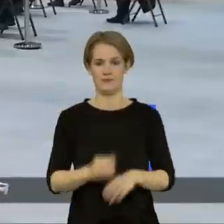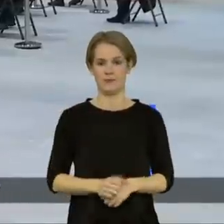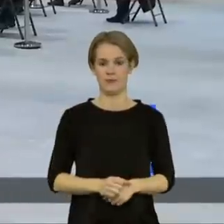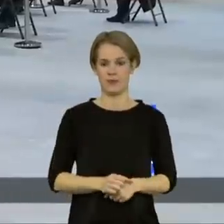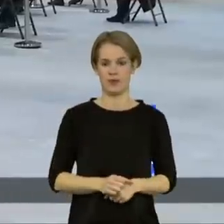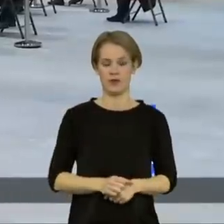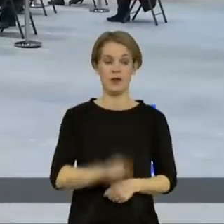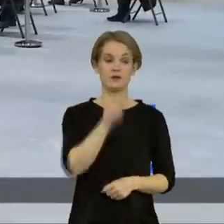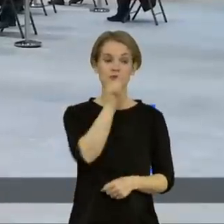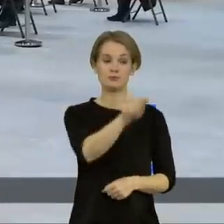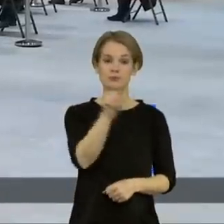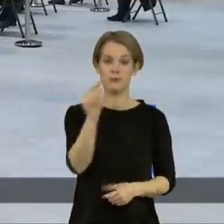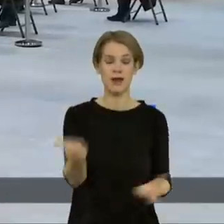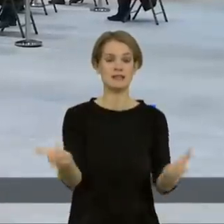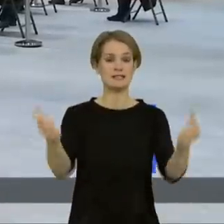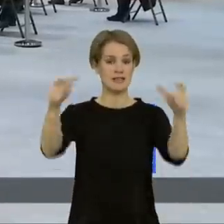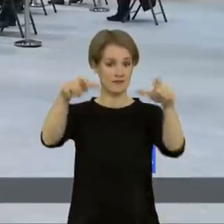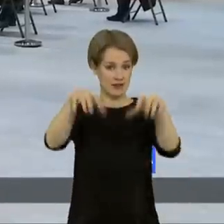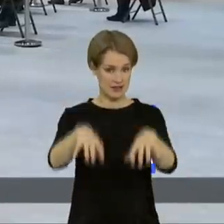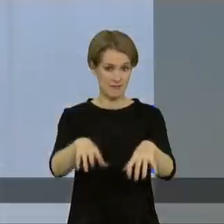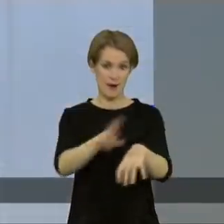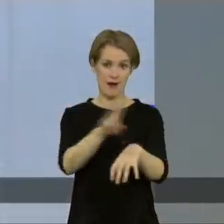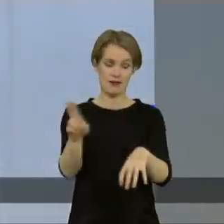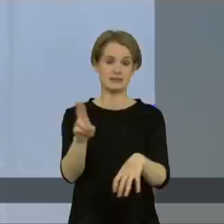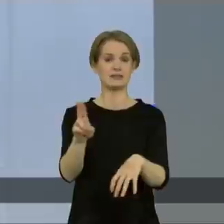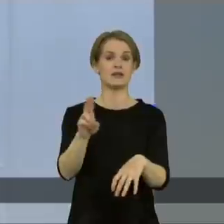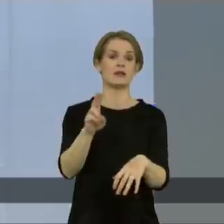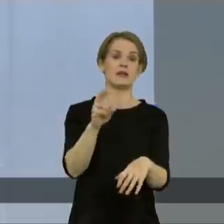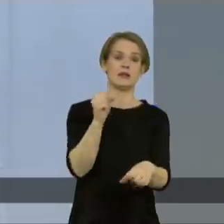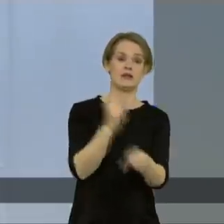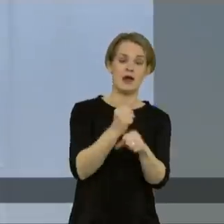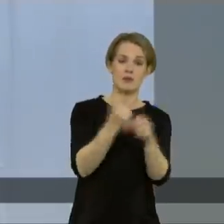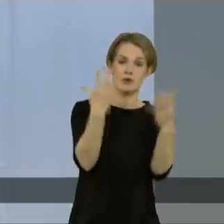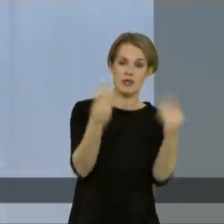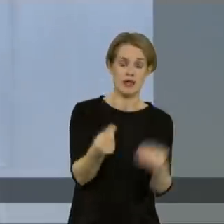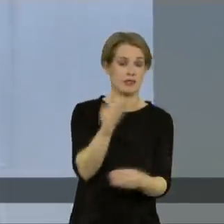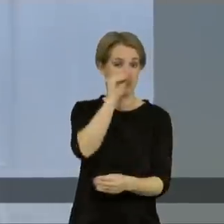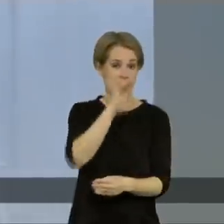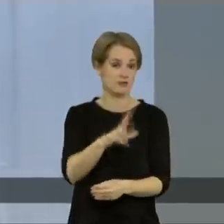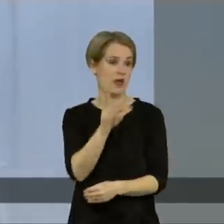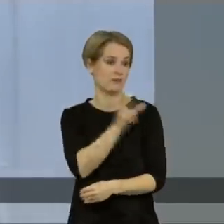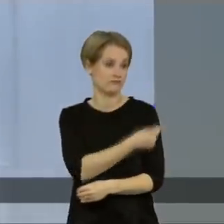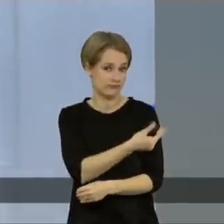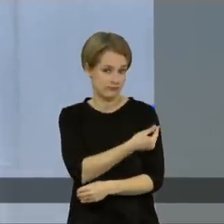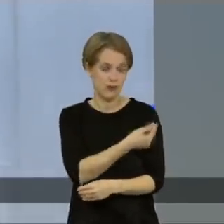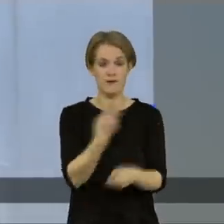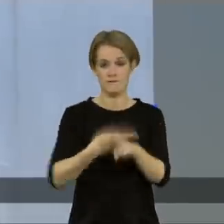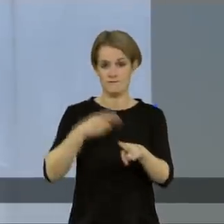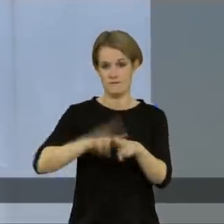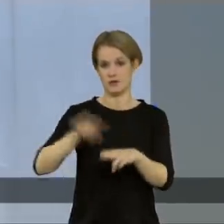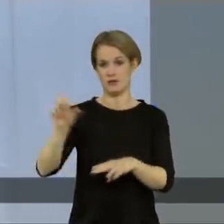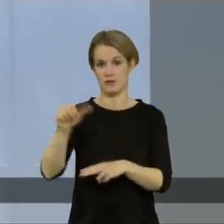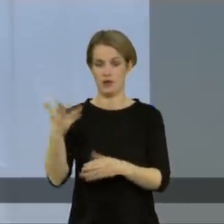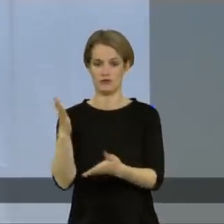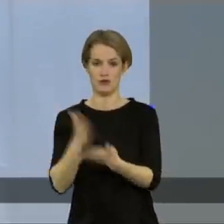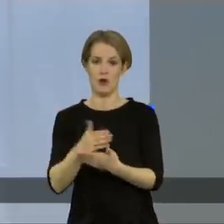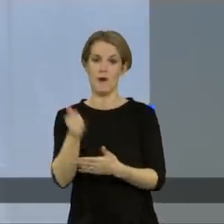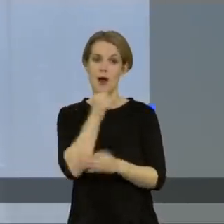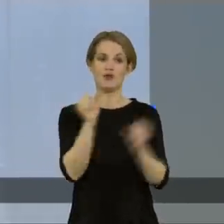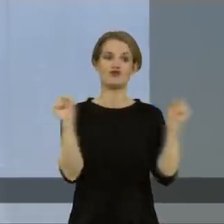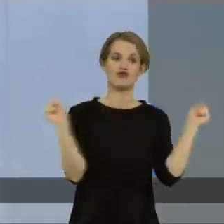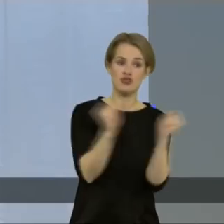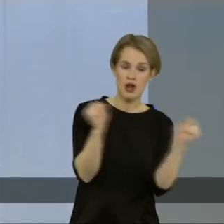nespėjančios savivaldybės organizuoja darbą savaitgaliais. Didžiausia problema – anot ministerijos savivaldybėse, kur daug tautinių mažumų Šalčininkuose,